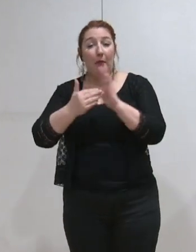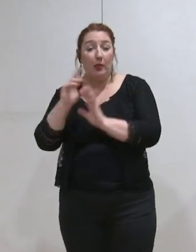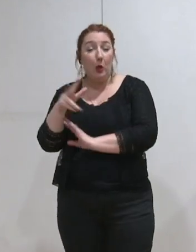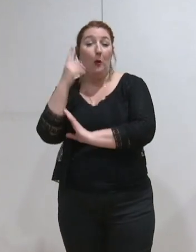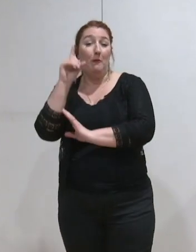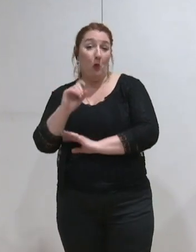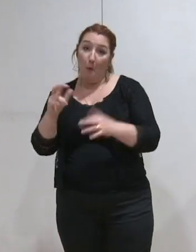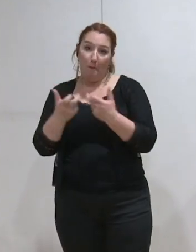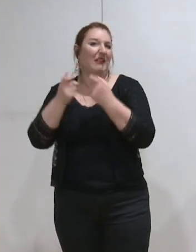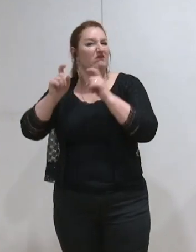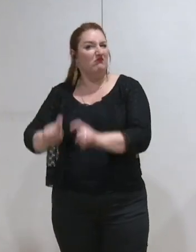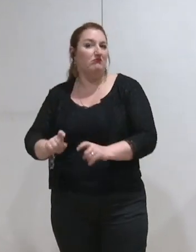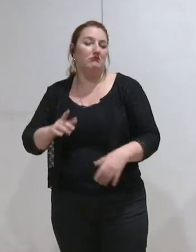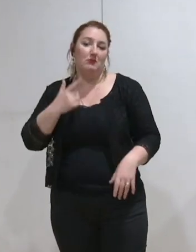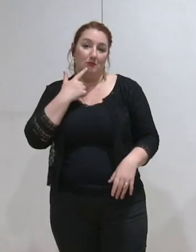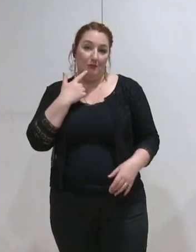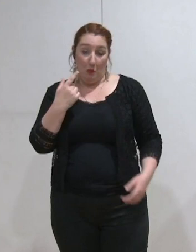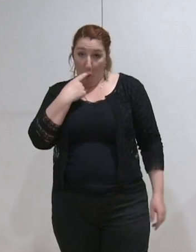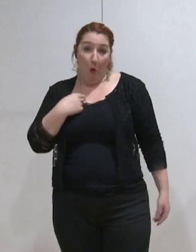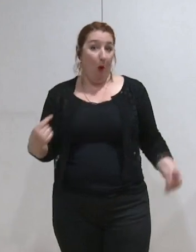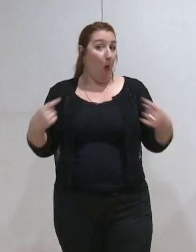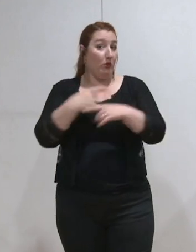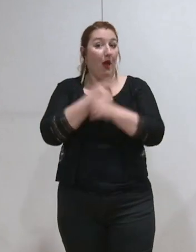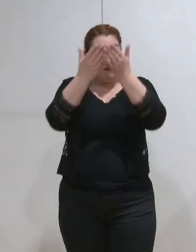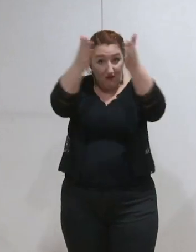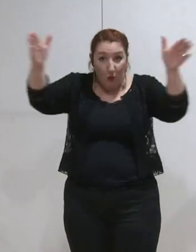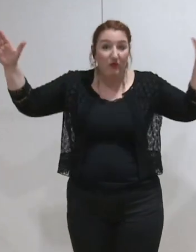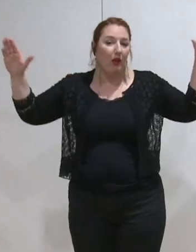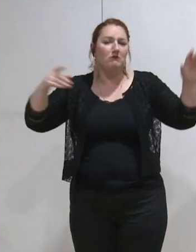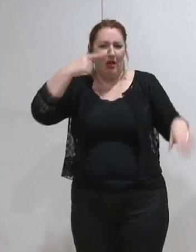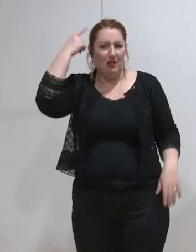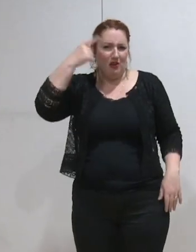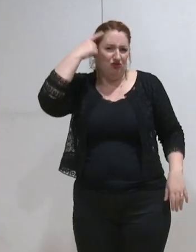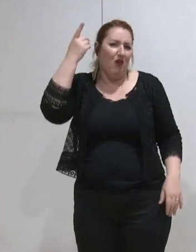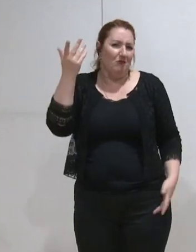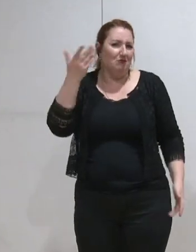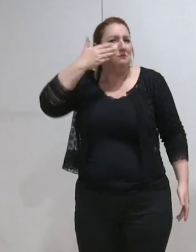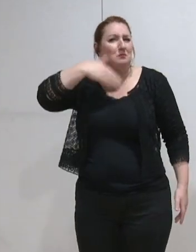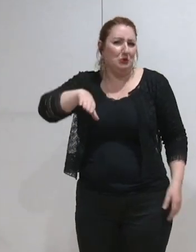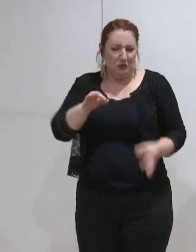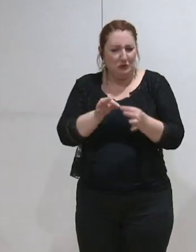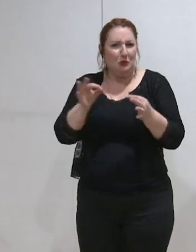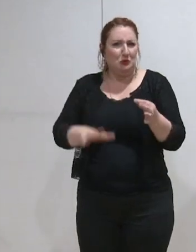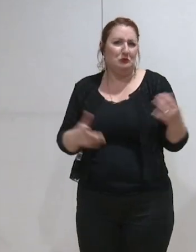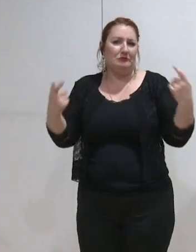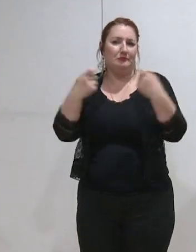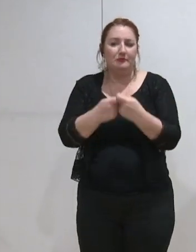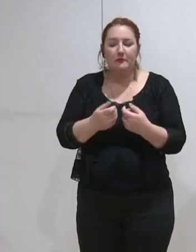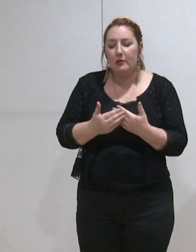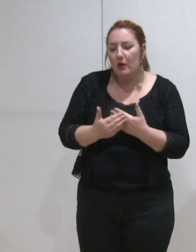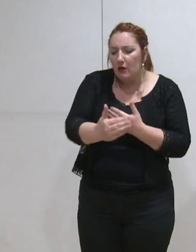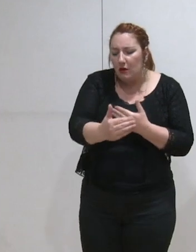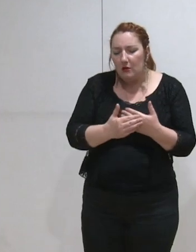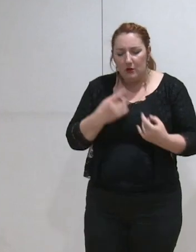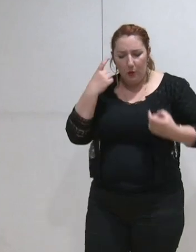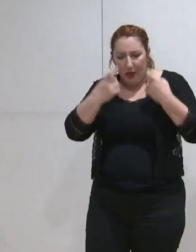contraire intelligent de d'élargir alors nous y travaillons actuellement et il y a quelques pistes qui se présentent d'un pôle métropolitain